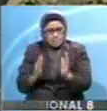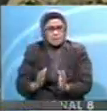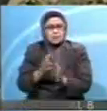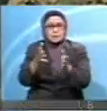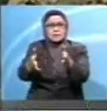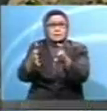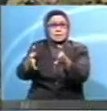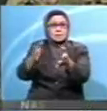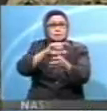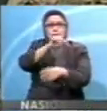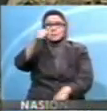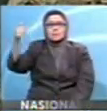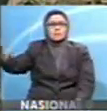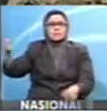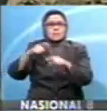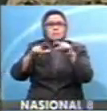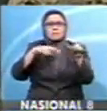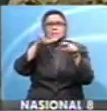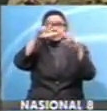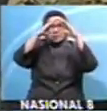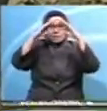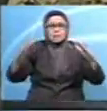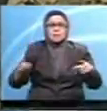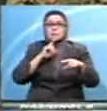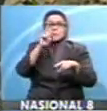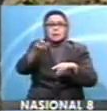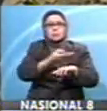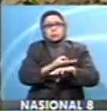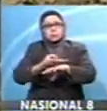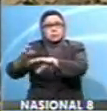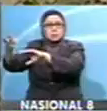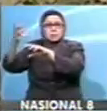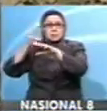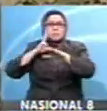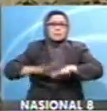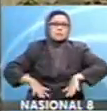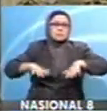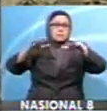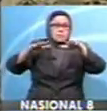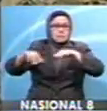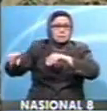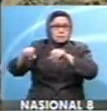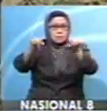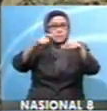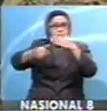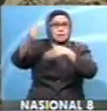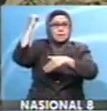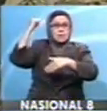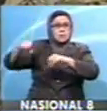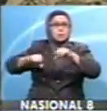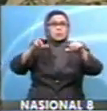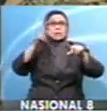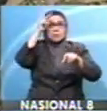tinggal dan yang lain-lain lagi biji rumah hanyut terus di bawah arus dan di belakang ini merupakan sungai Kelantan yang naik